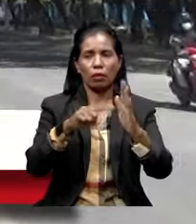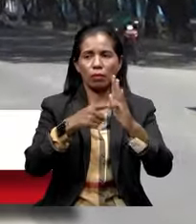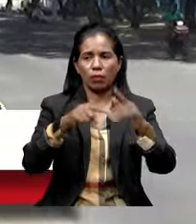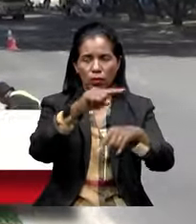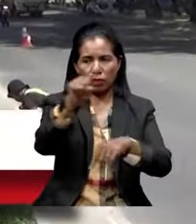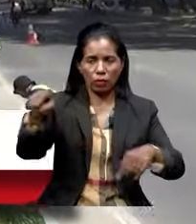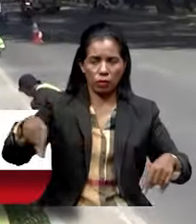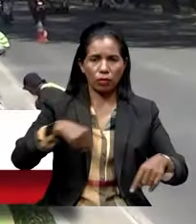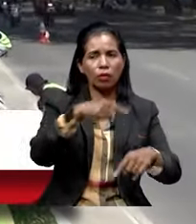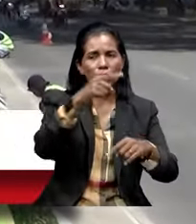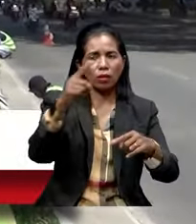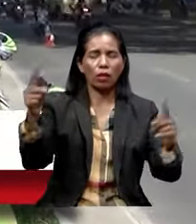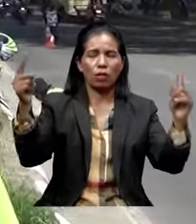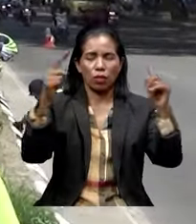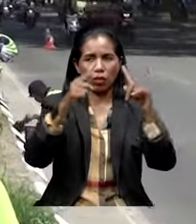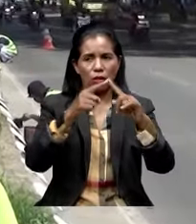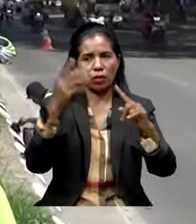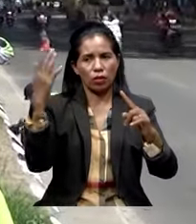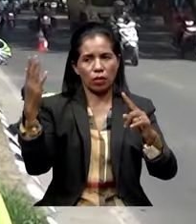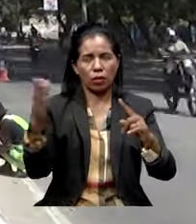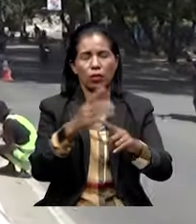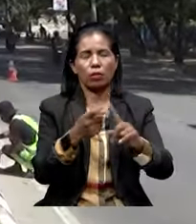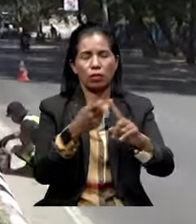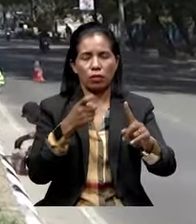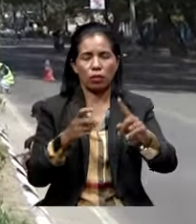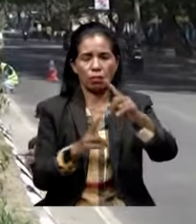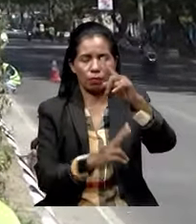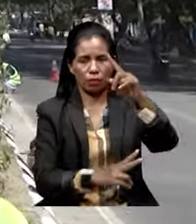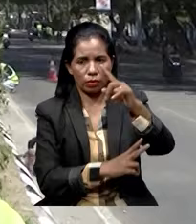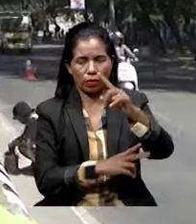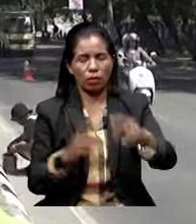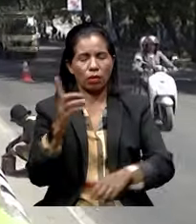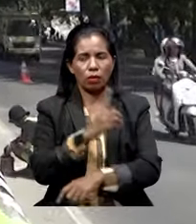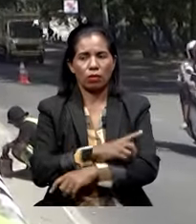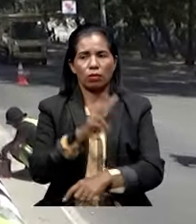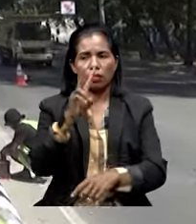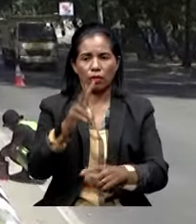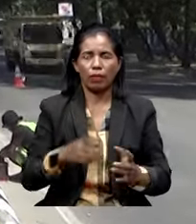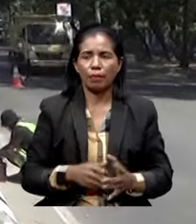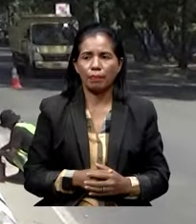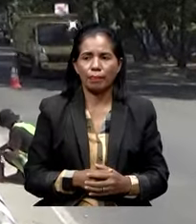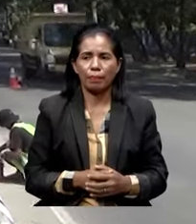kunta ke niklo lubatu to ponti dian lorong ruana idane